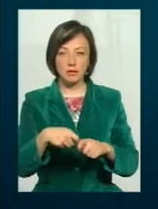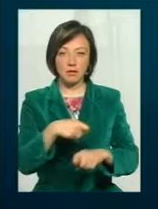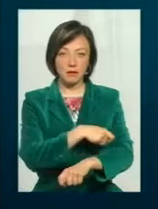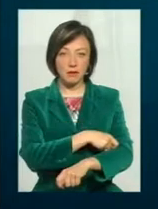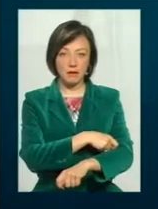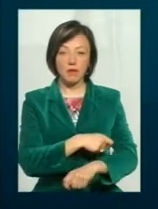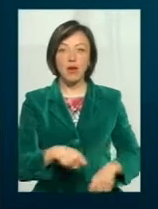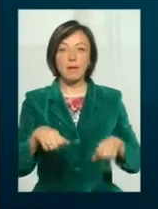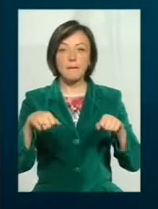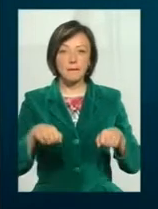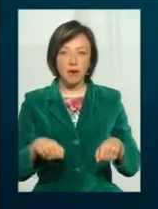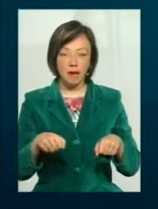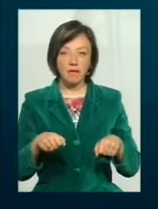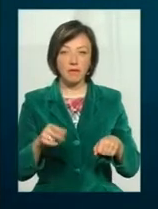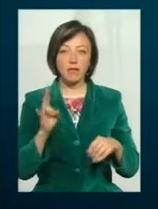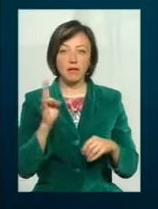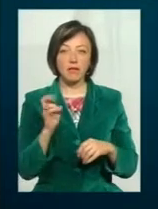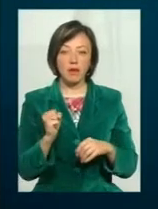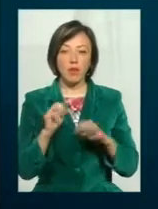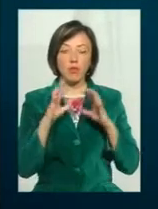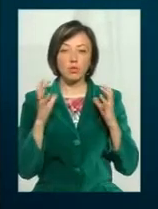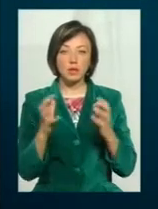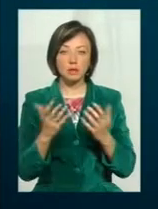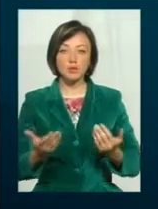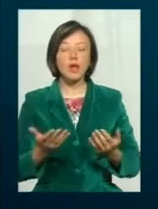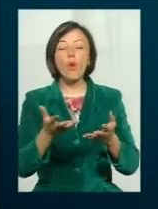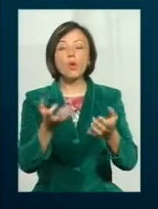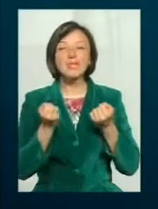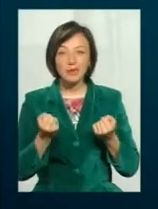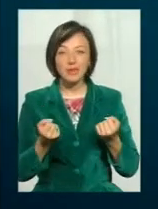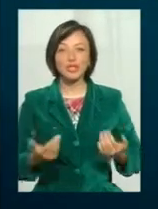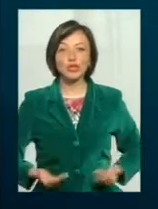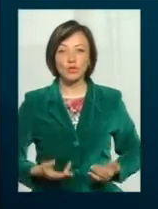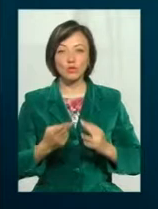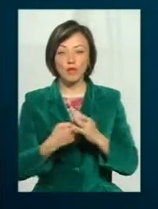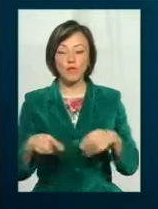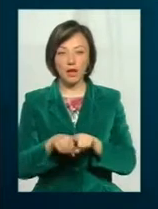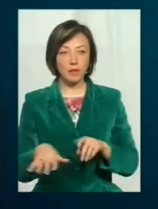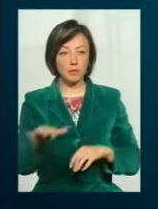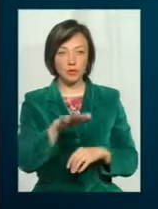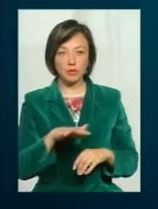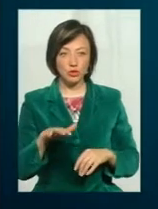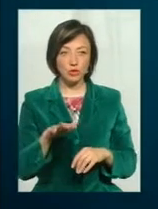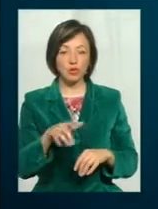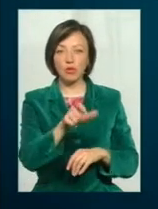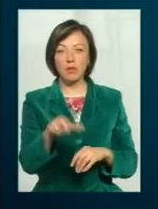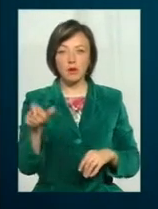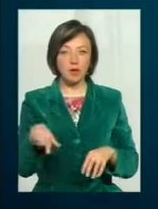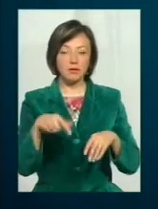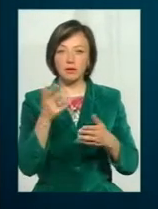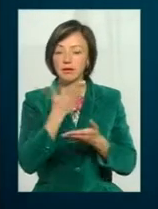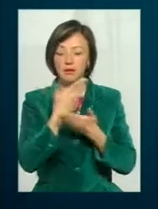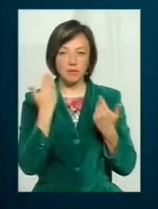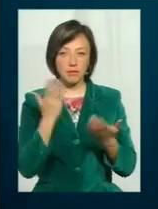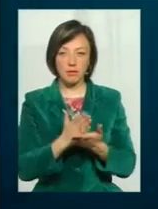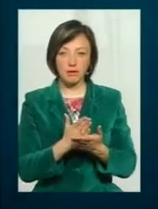метрів. Тобто права на отримання житлової субсидії на такі житлові приміщення громадяни мати не